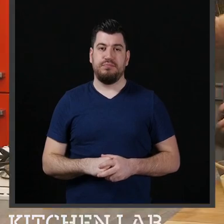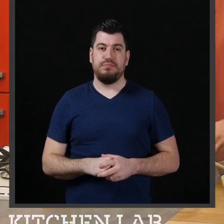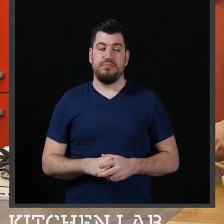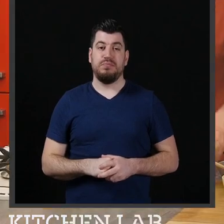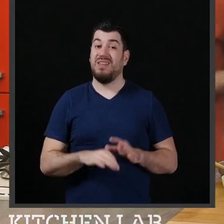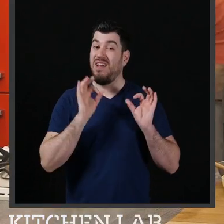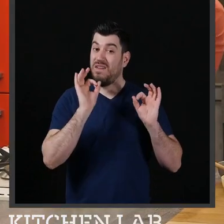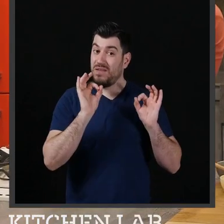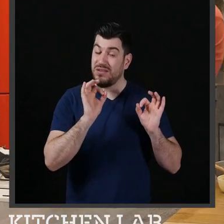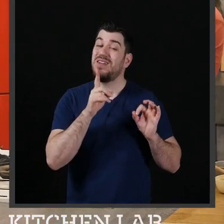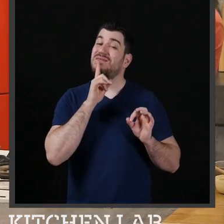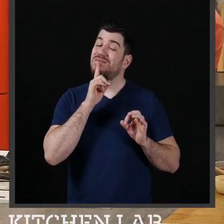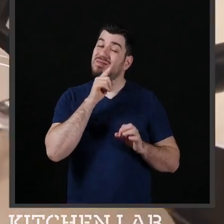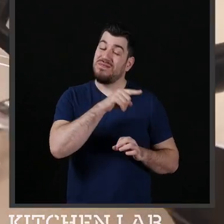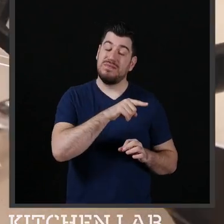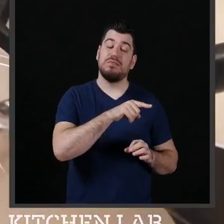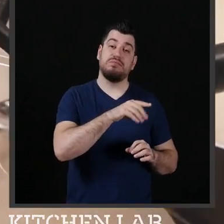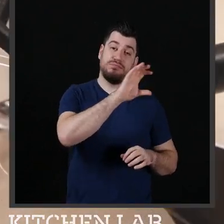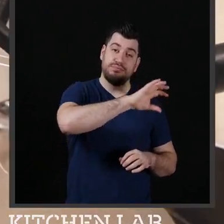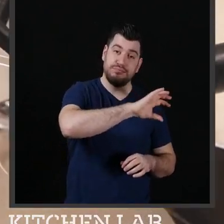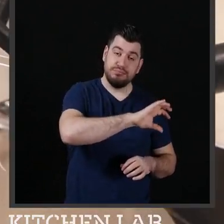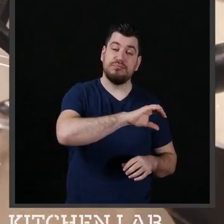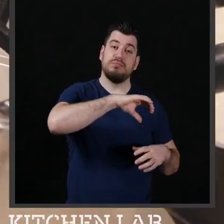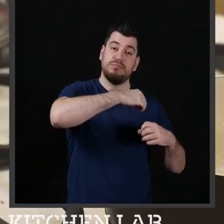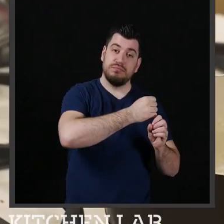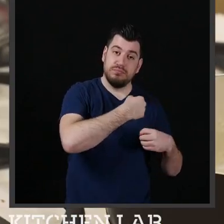Και φυσικά αλάτι, το πίπερο στην μπεσαμέλ μου. Αλατάκι.